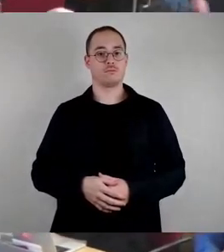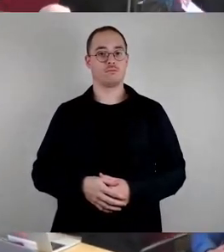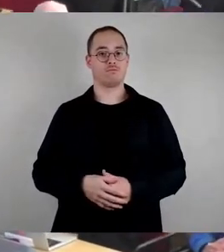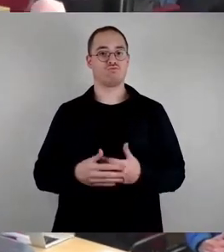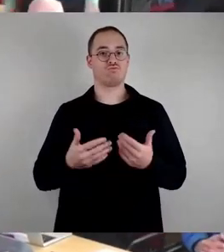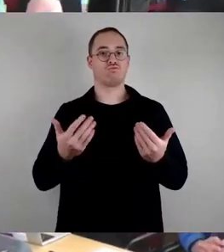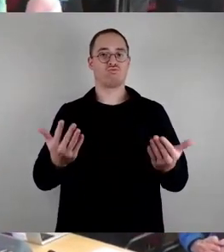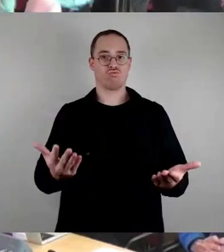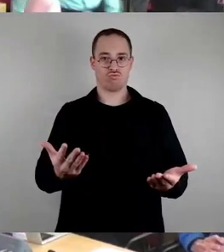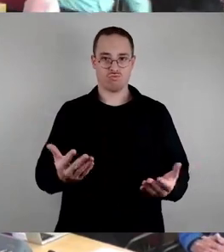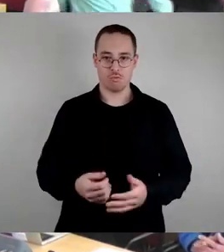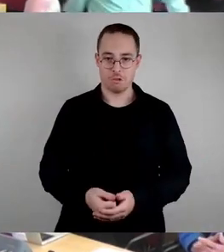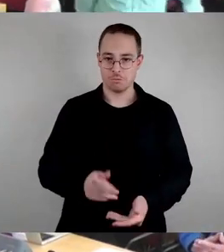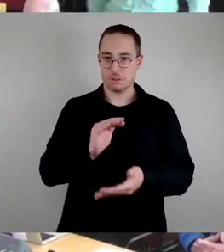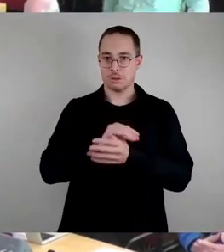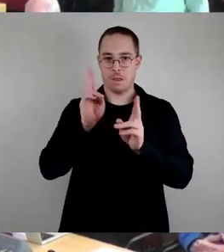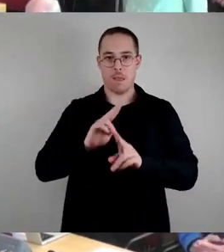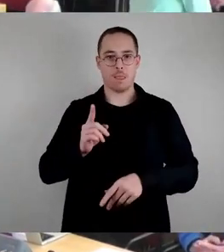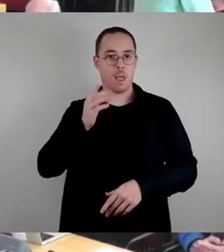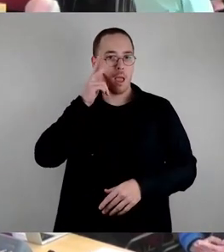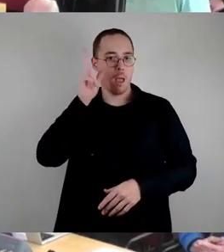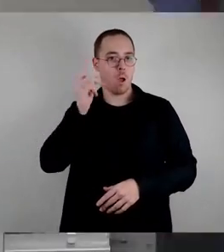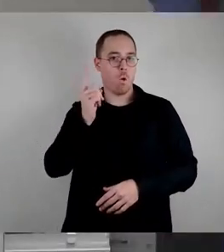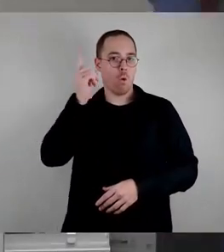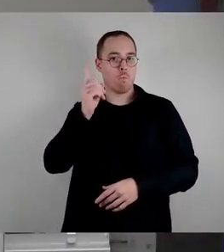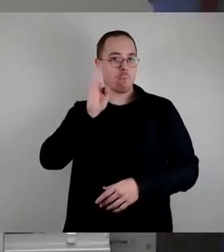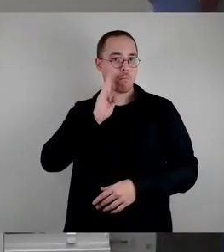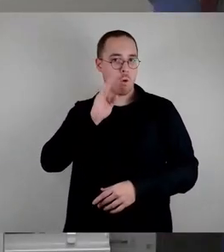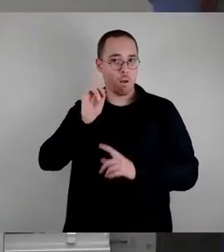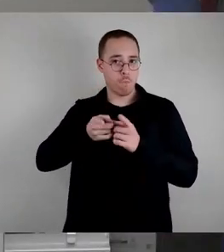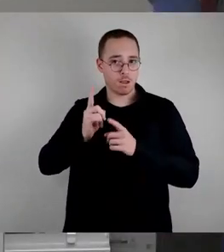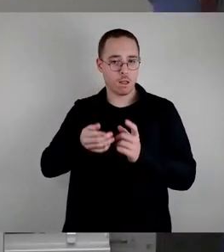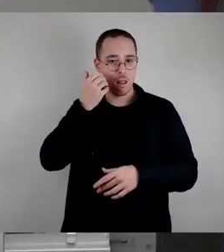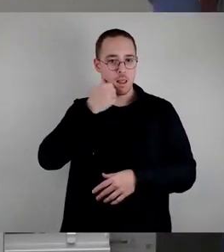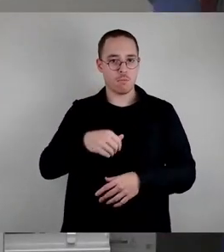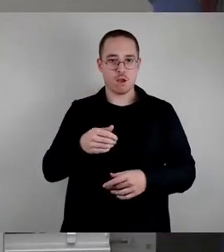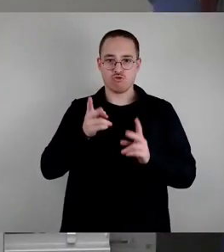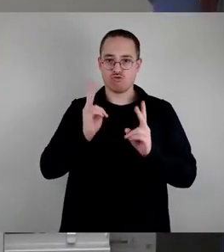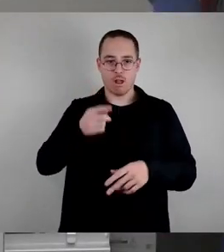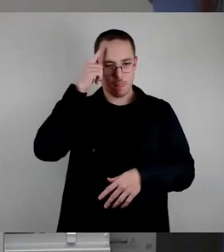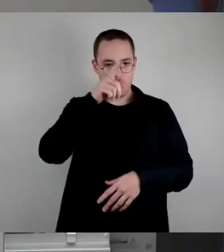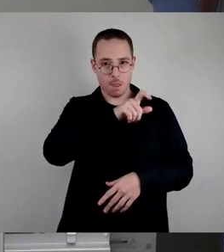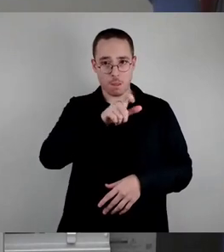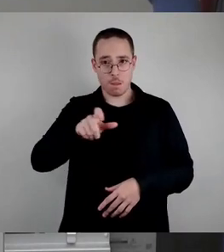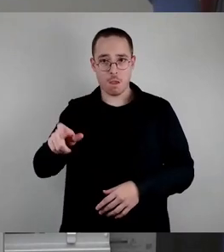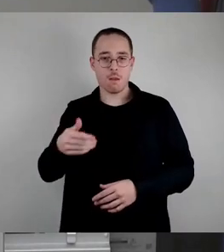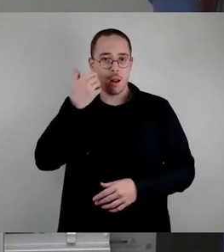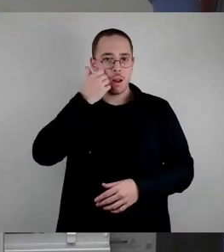Sehr geehrter Herr Oberbürgermeister, liebe StadträtInnen, liebe Besucher auf der Tribüne, liebe Menschen zu Hause im